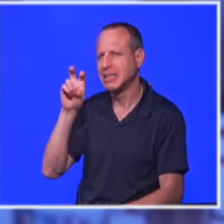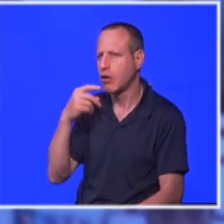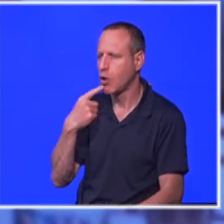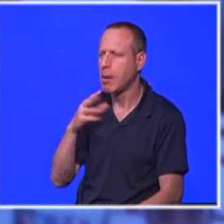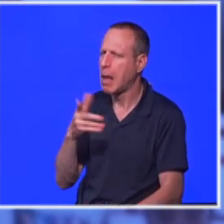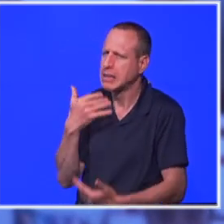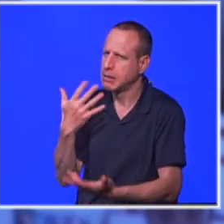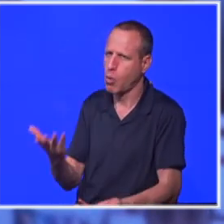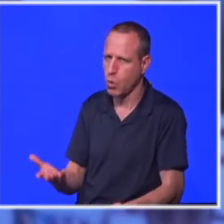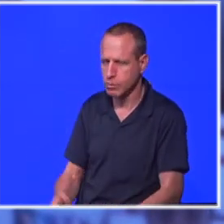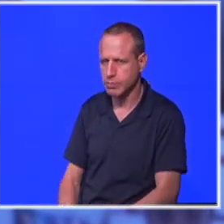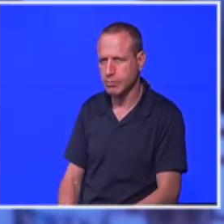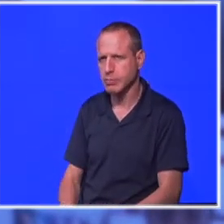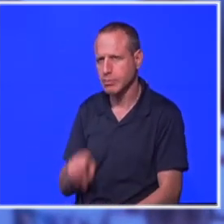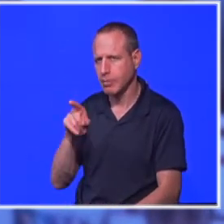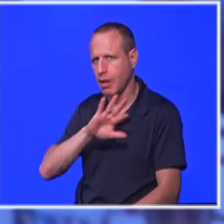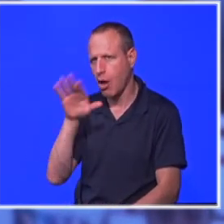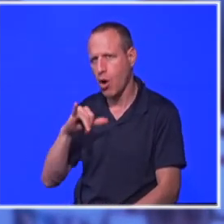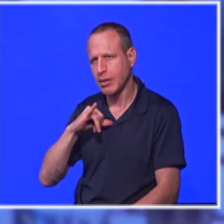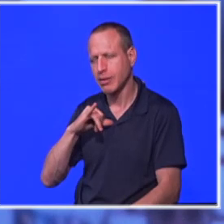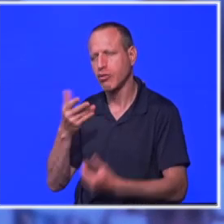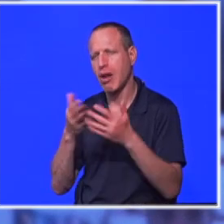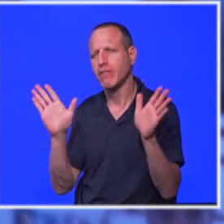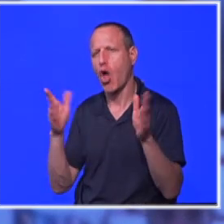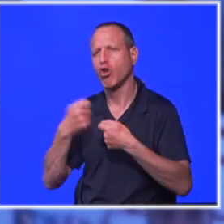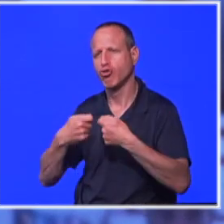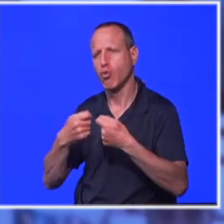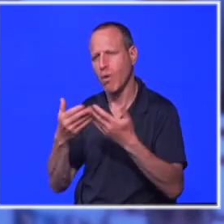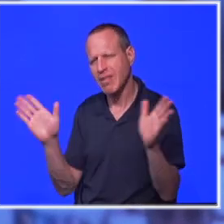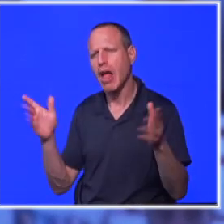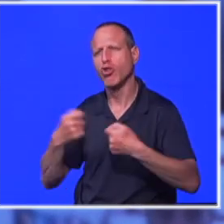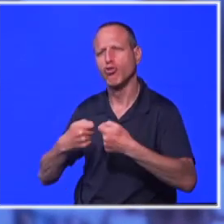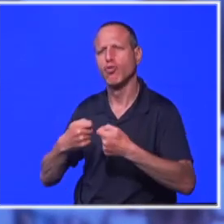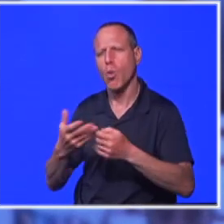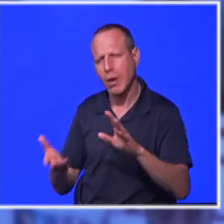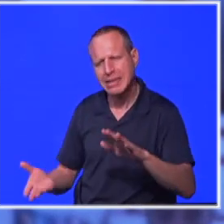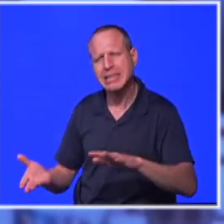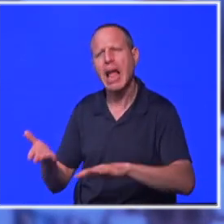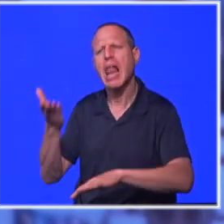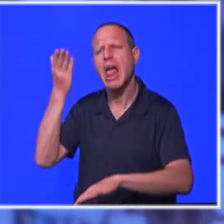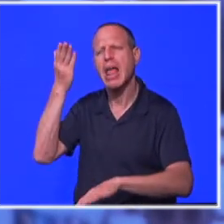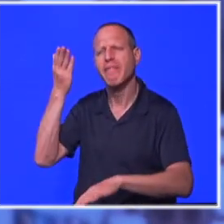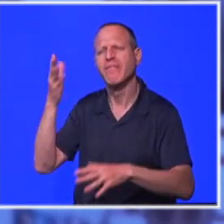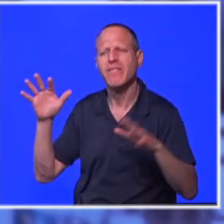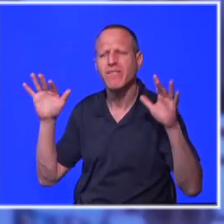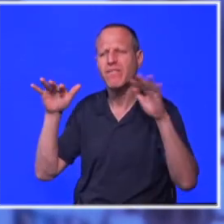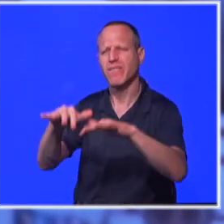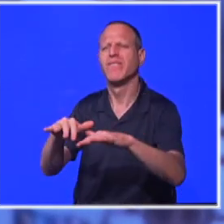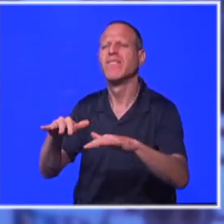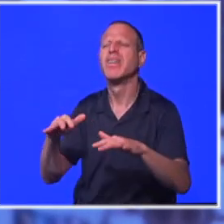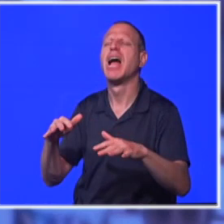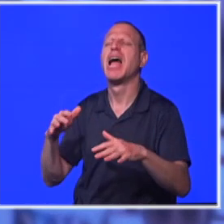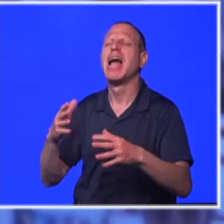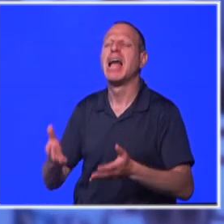מה הסיפור? זה הכל עניין של לפתוח את השוק. פתח את השוק, תציף, ירדו המחירים, יאללה, עודרו.